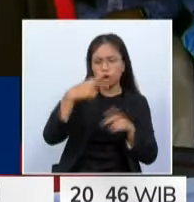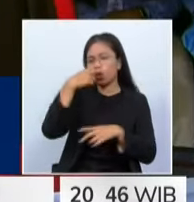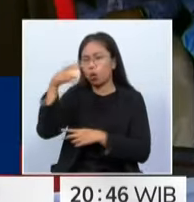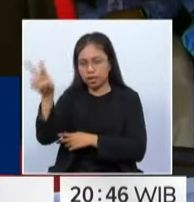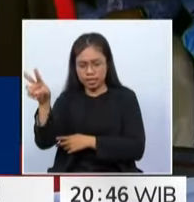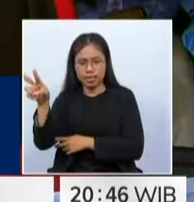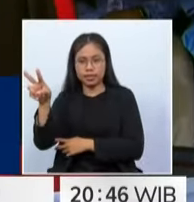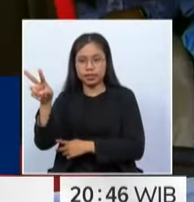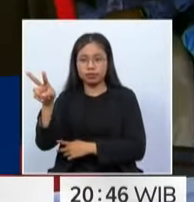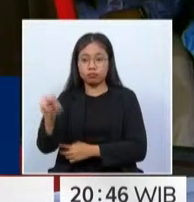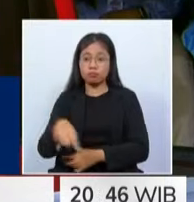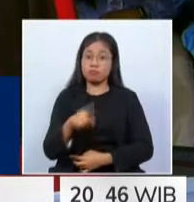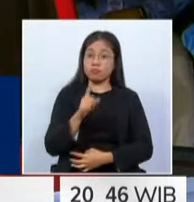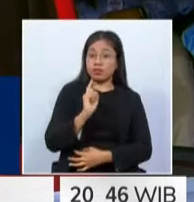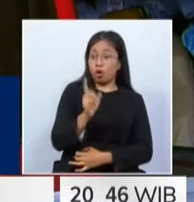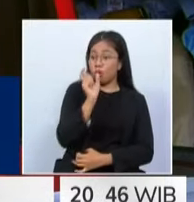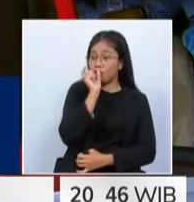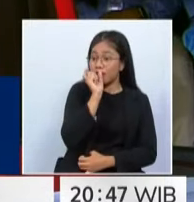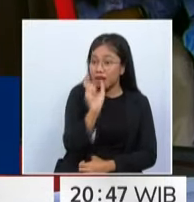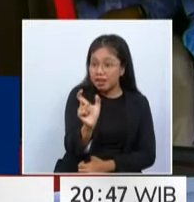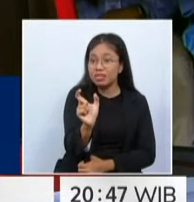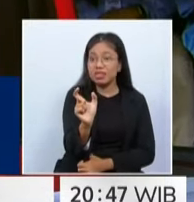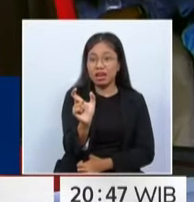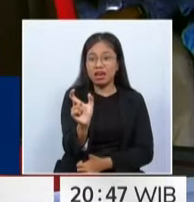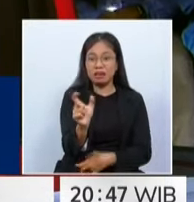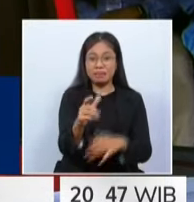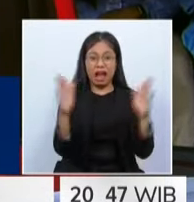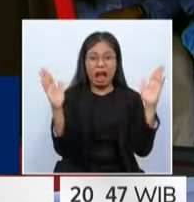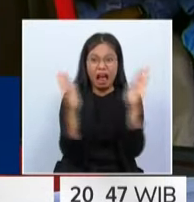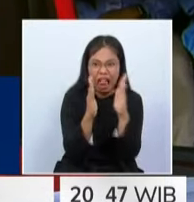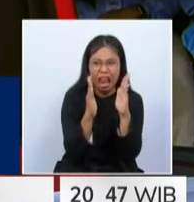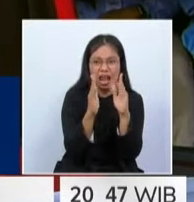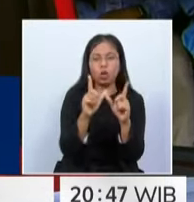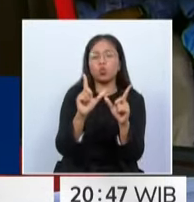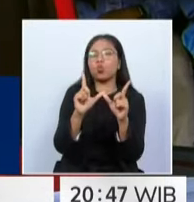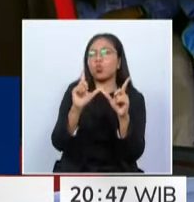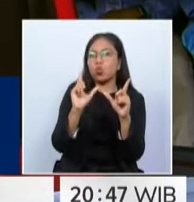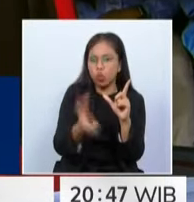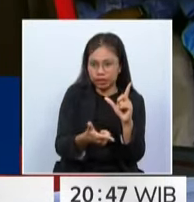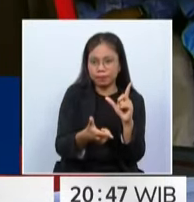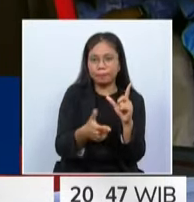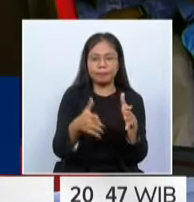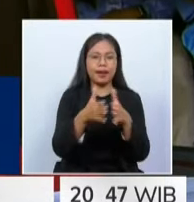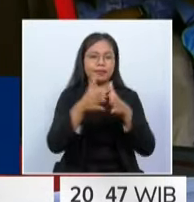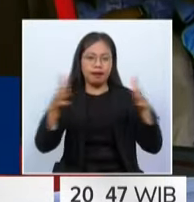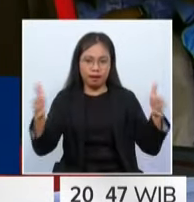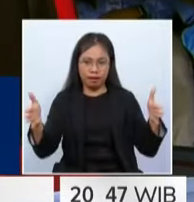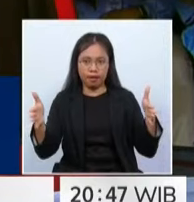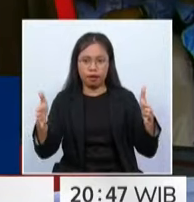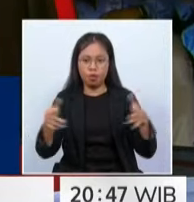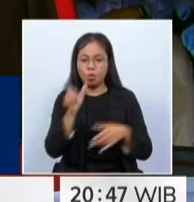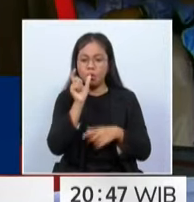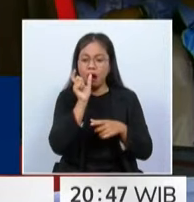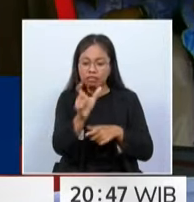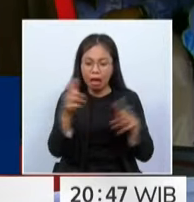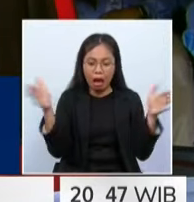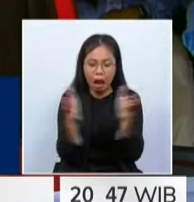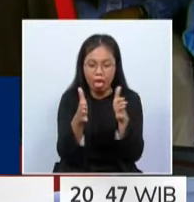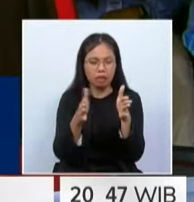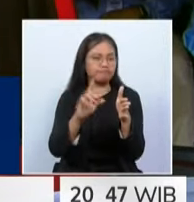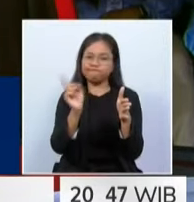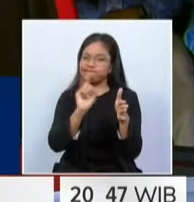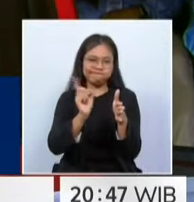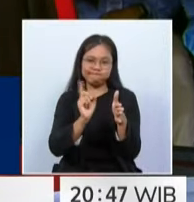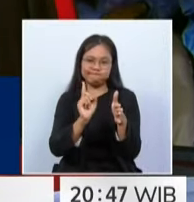singkatan atau terminologi maka wajib untuk memberikan penjelasan dari pertanyaan yang